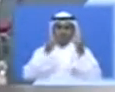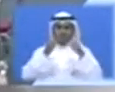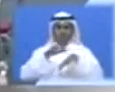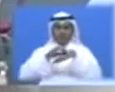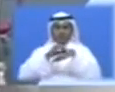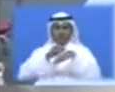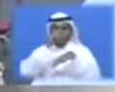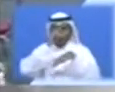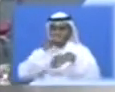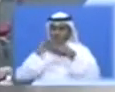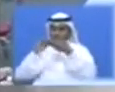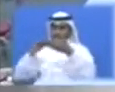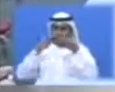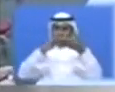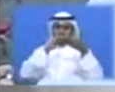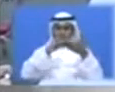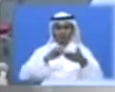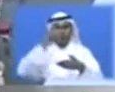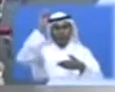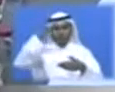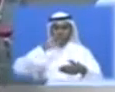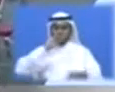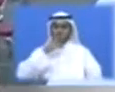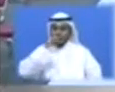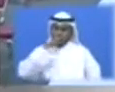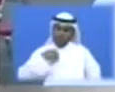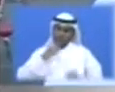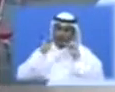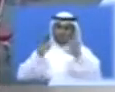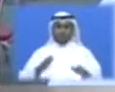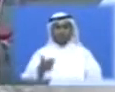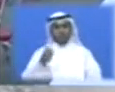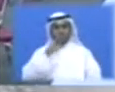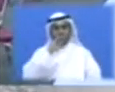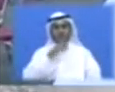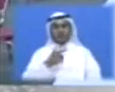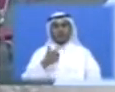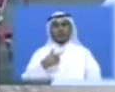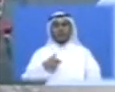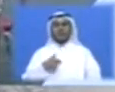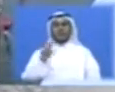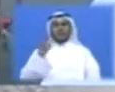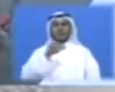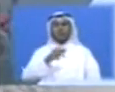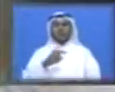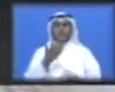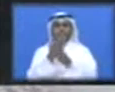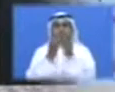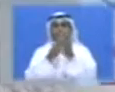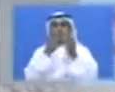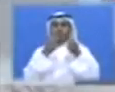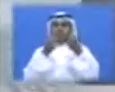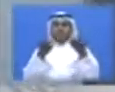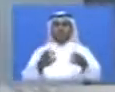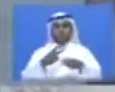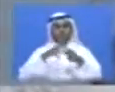الناس الفضلاء اللي الله إن شاء الله رب العالمين بيكون أيديهم بيضاء من كل دولة وعلى رأسهم دولة